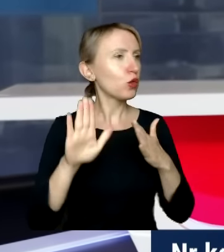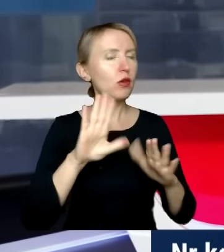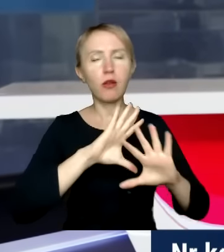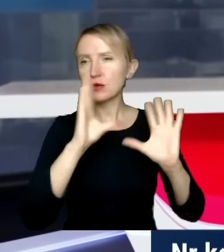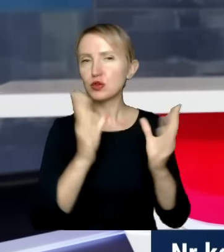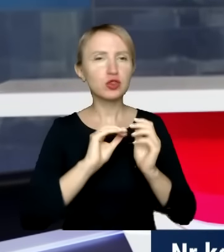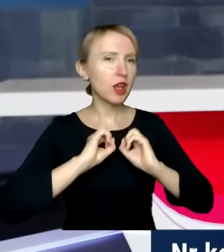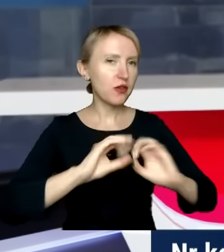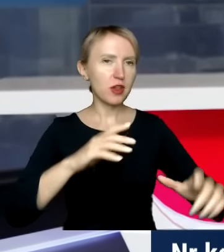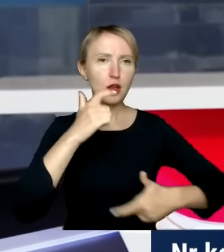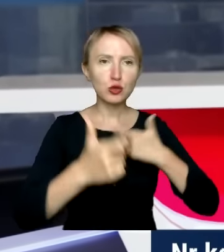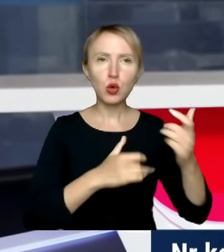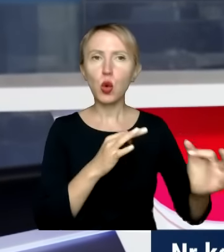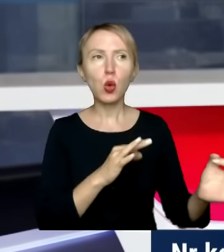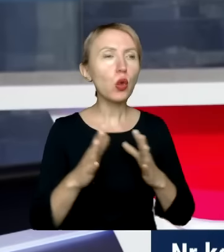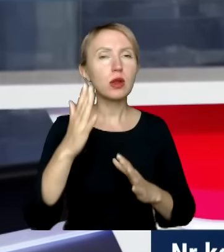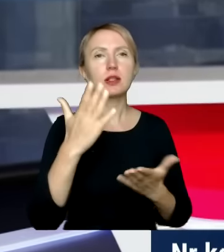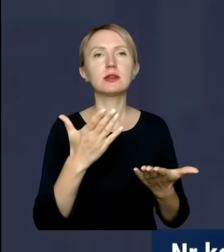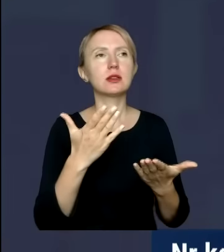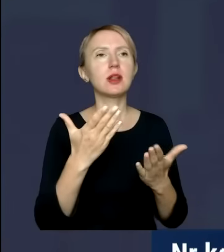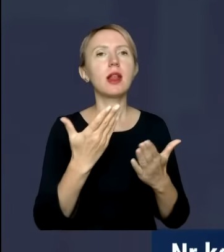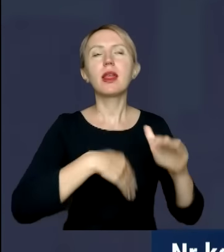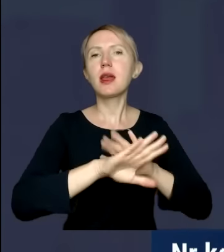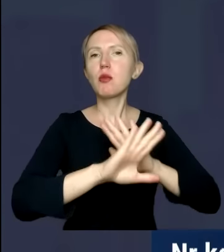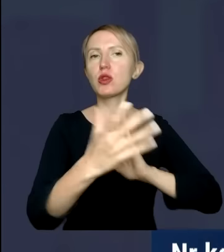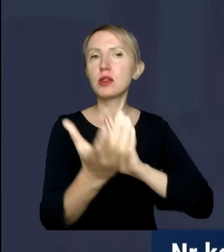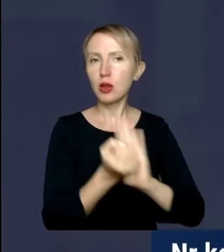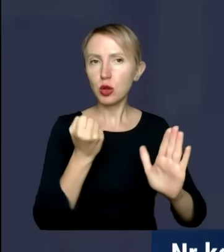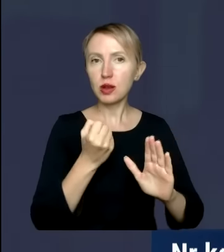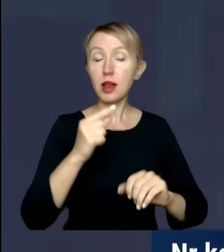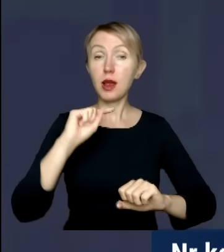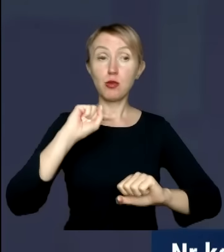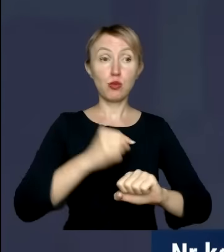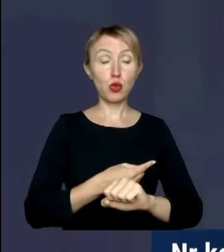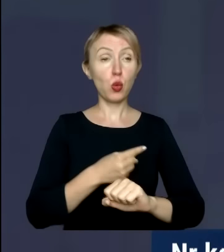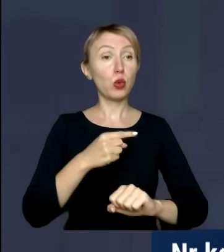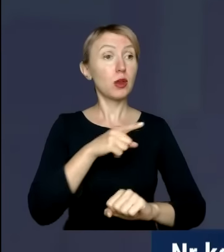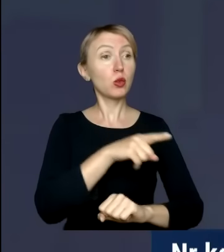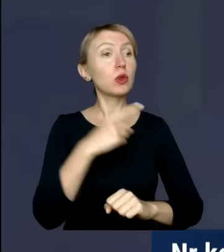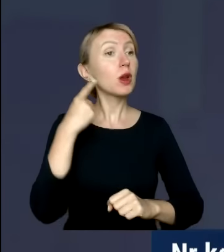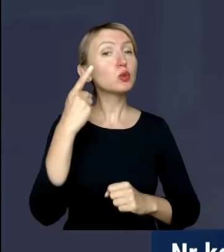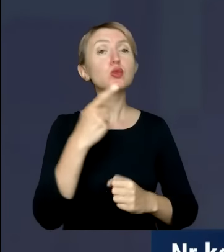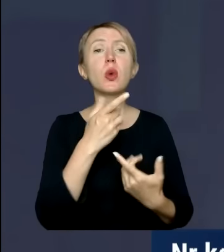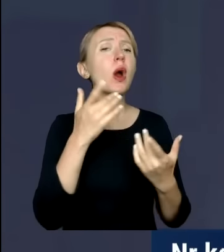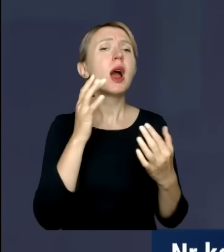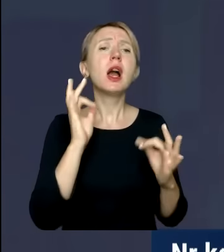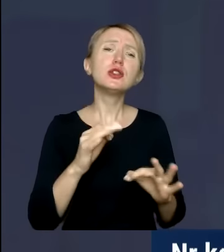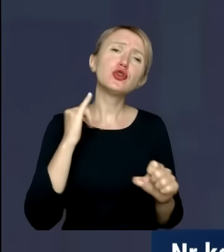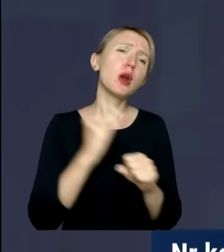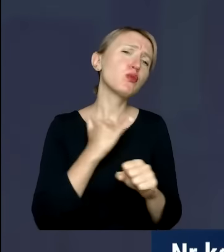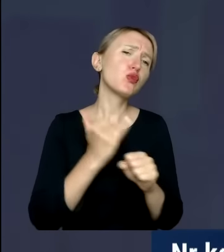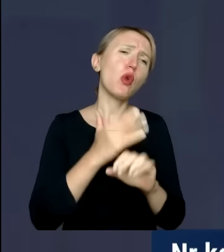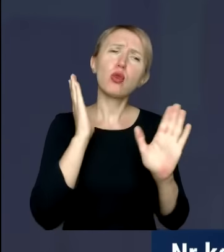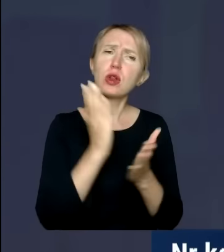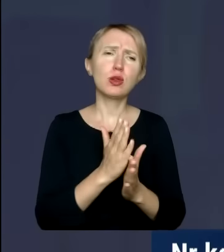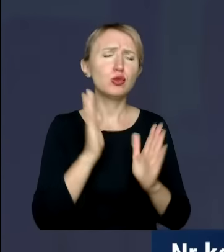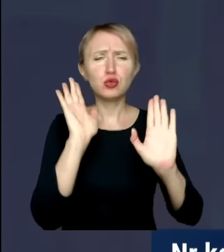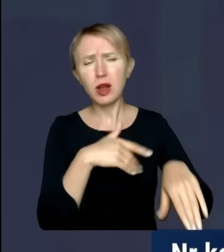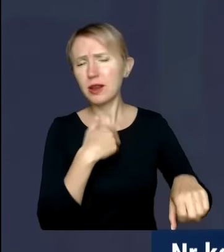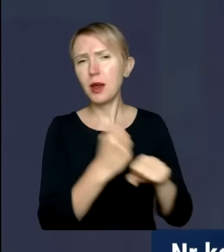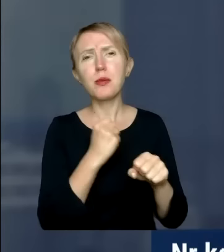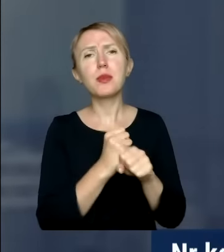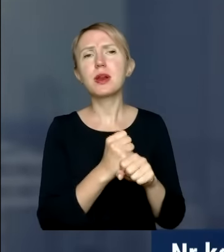wyjaśnień zaraz po tym jak został mu uchylony immunitet i w prokuratorze usłyszał nie że już dzisiaj jest piąteczek nikt tutaj nie pracuje my pana nie